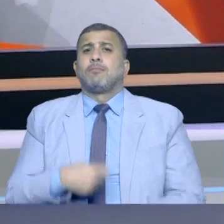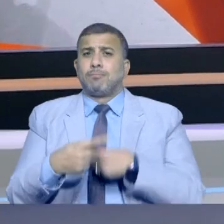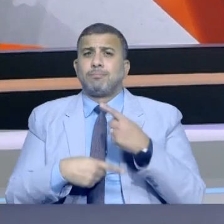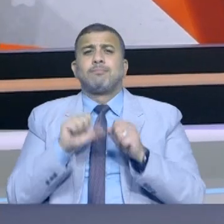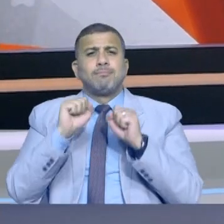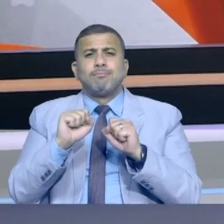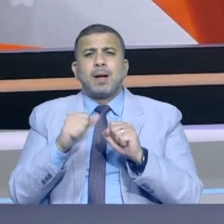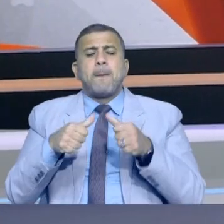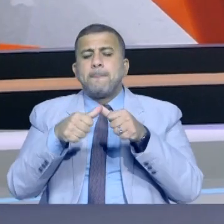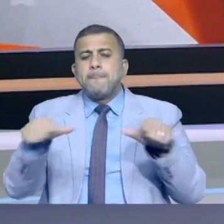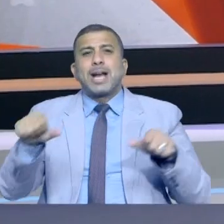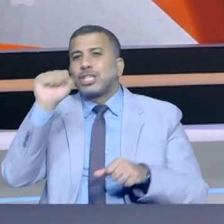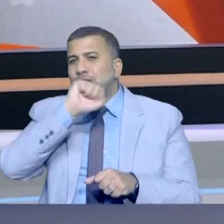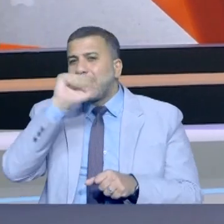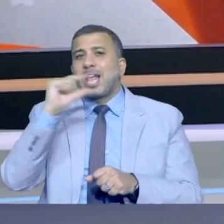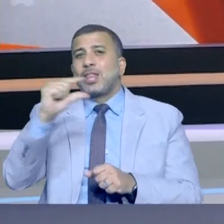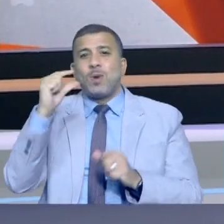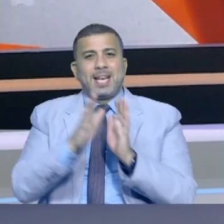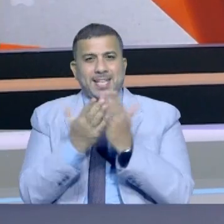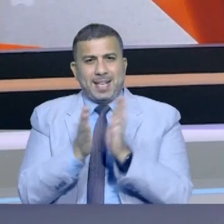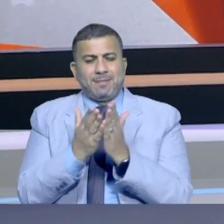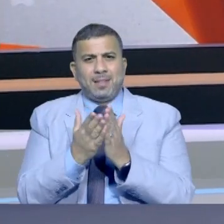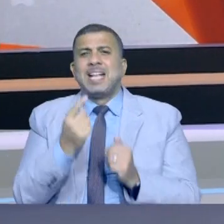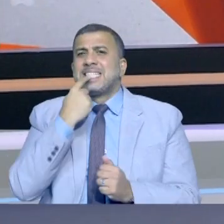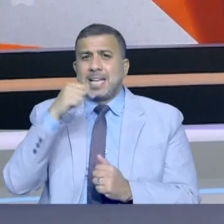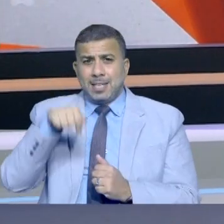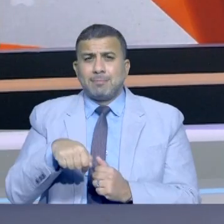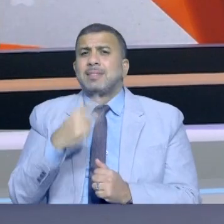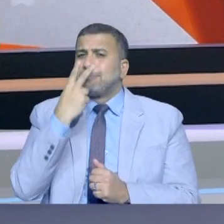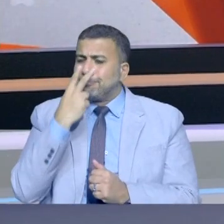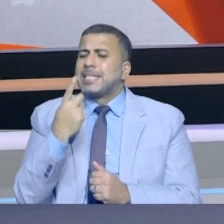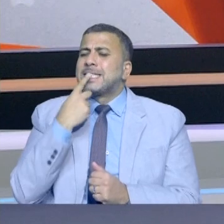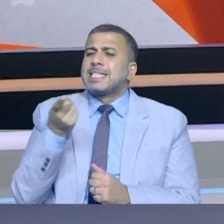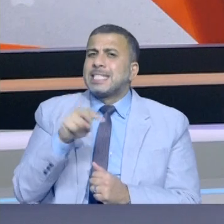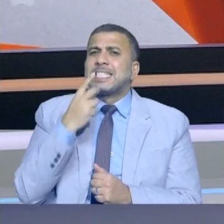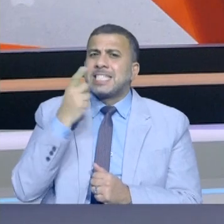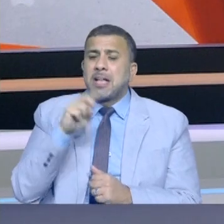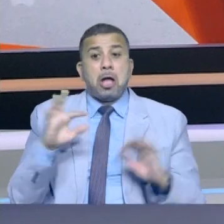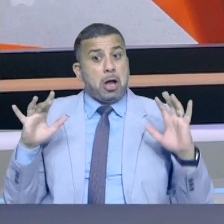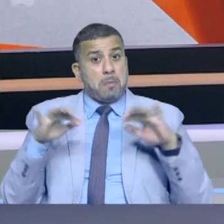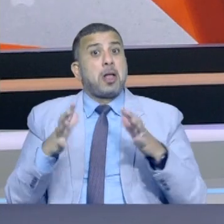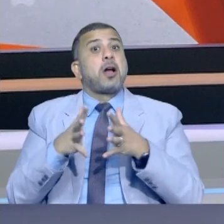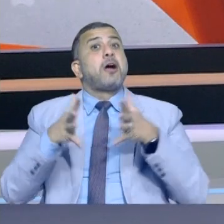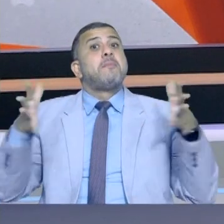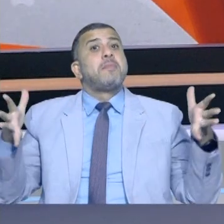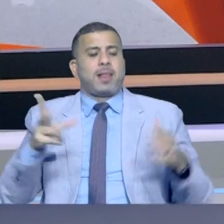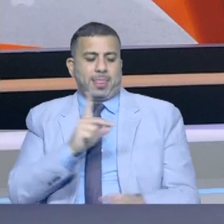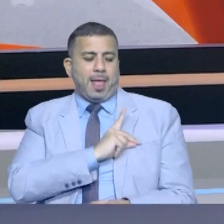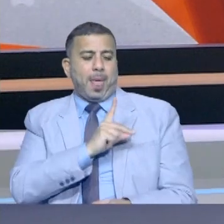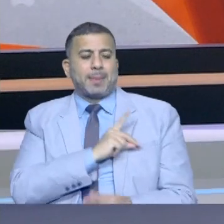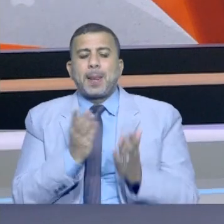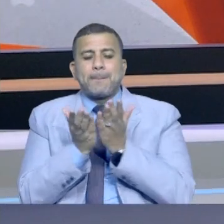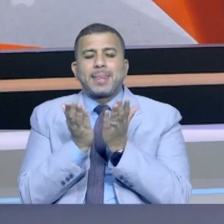ونواصل معكم ملفنا الخاص بمعرض الشارقة الدولي للكتاب، ففي كل عام يشهد المعرض إقبالا كبيرا من قبل طلبة